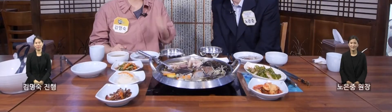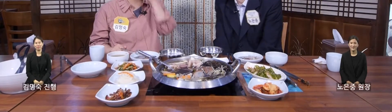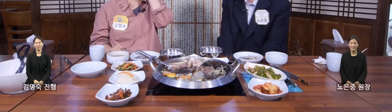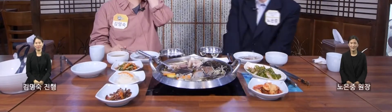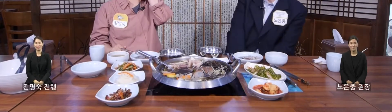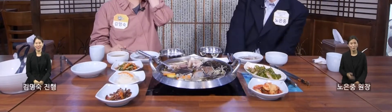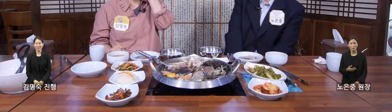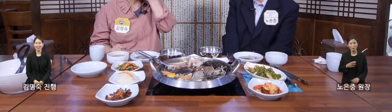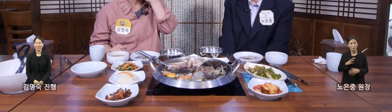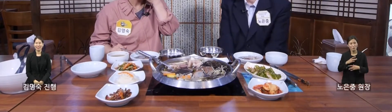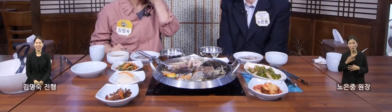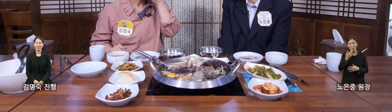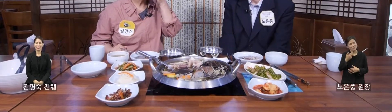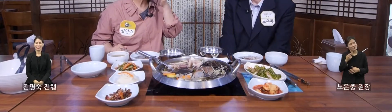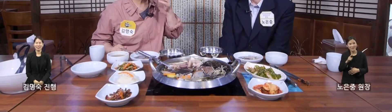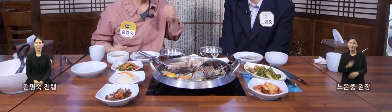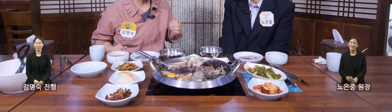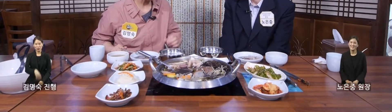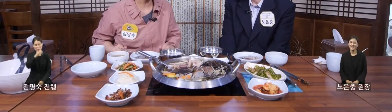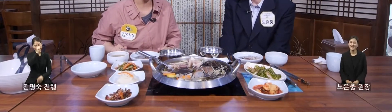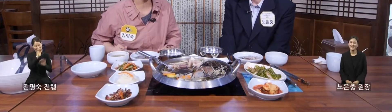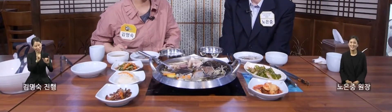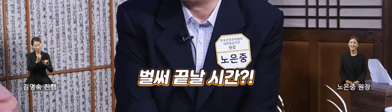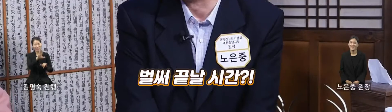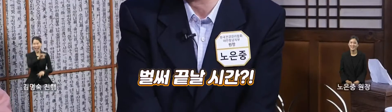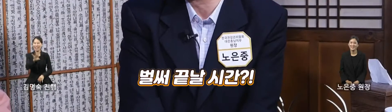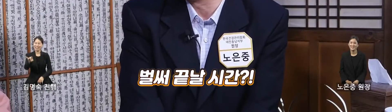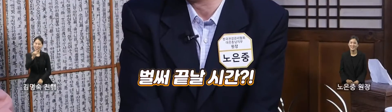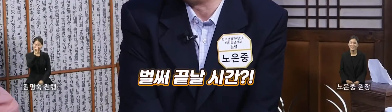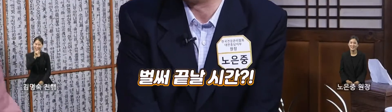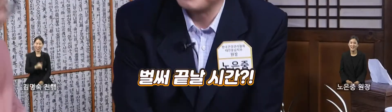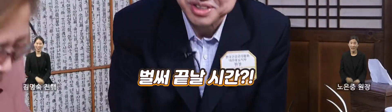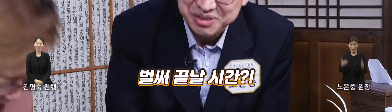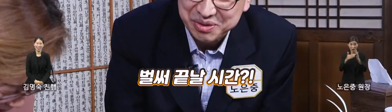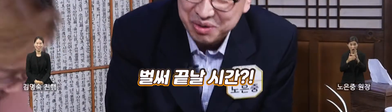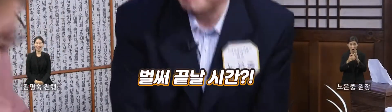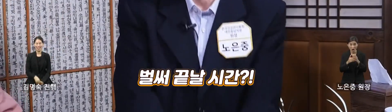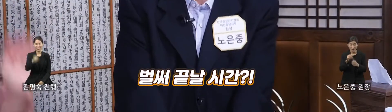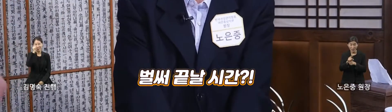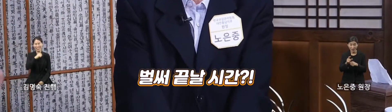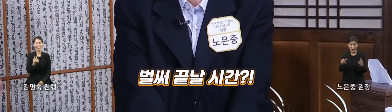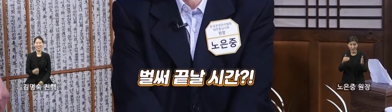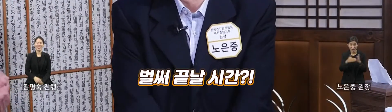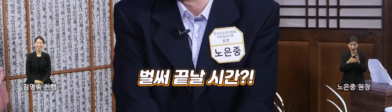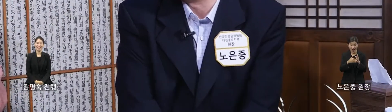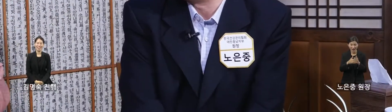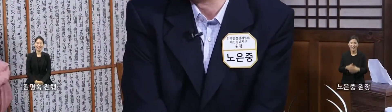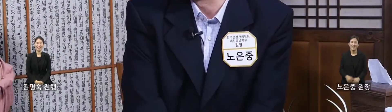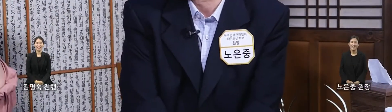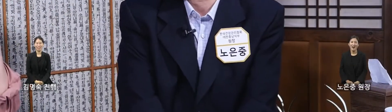나는데. 뭐 좋아하시는 분들도 덜어 계셔요. 아, 끝날 시간이 된 거예요? 벌써예요?